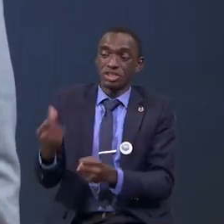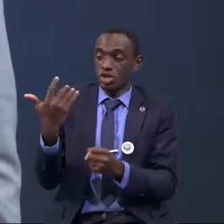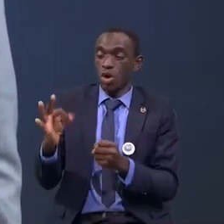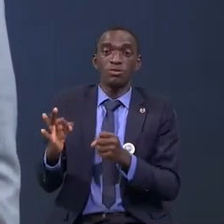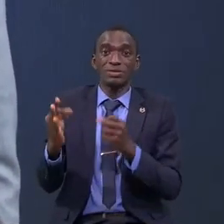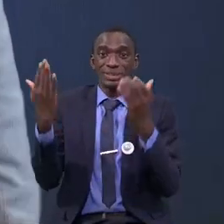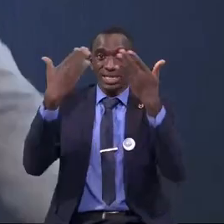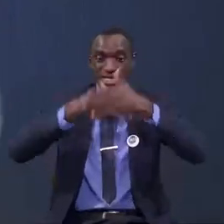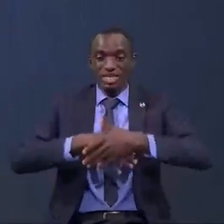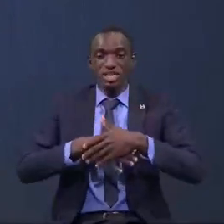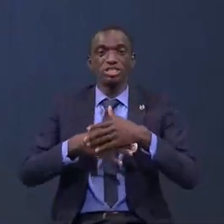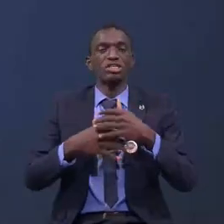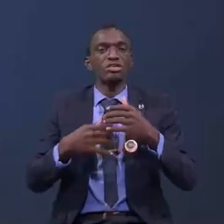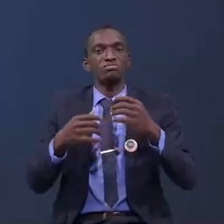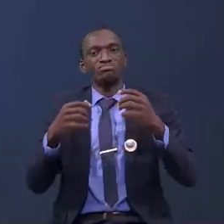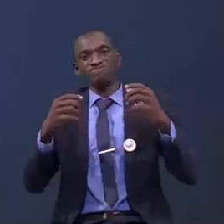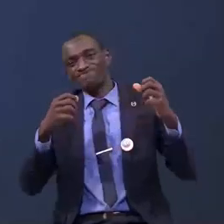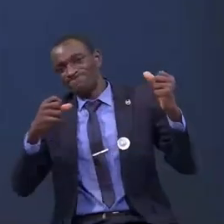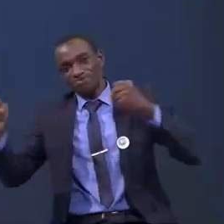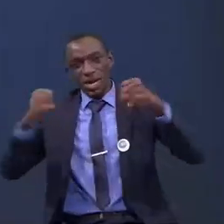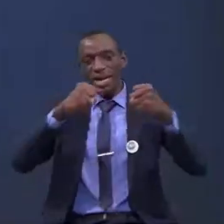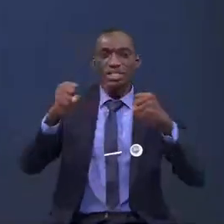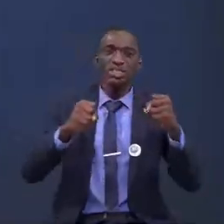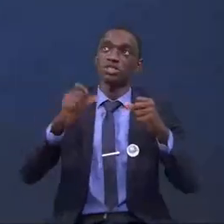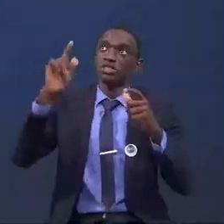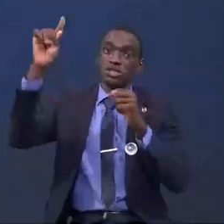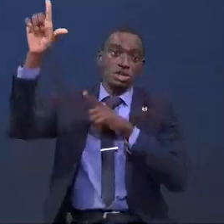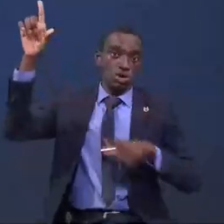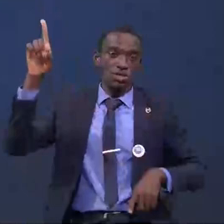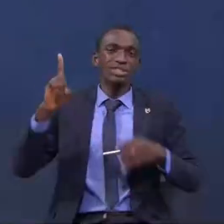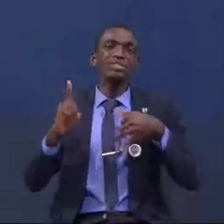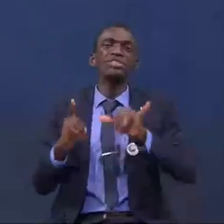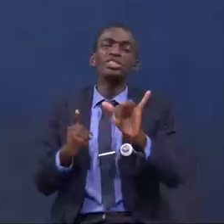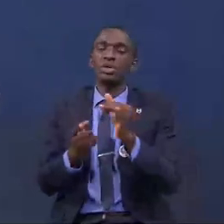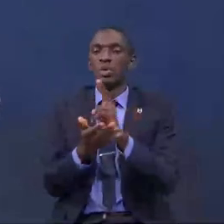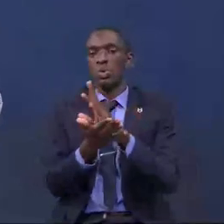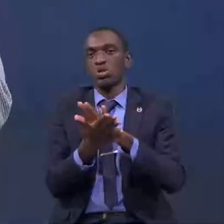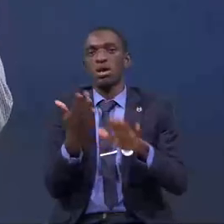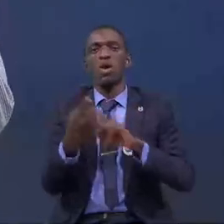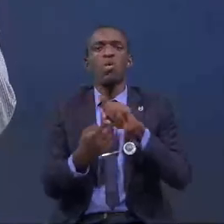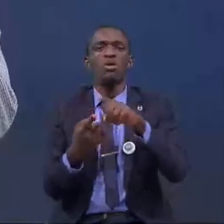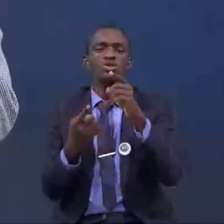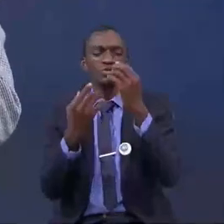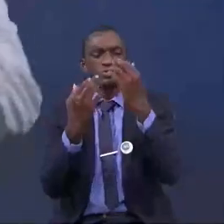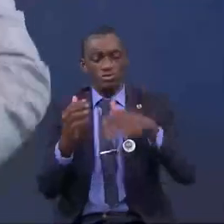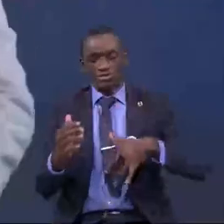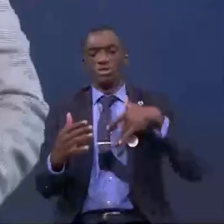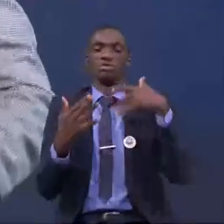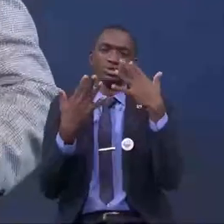Quand les puissants des ténèbres rugissent, le Seigneur est toujours saint. Quand tu te sens